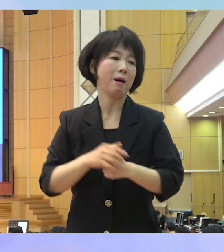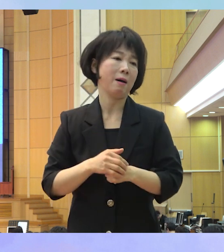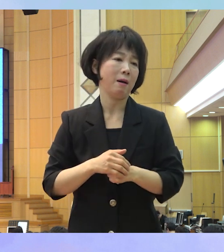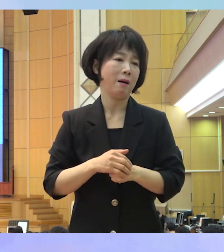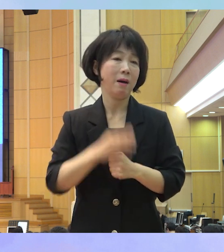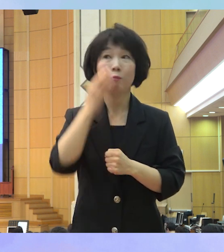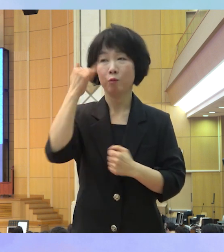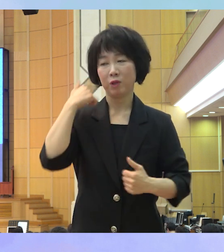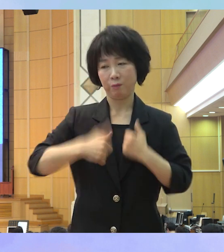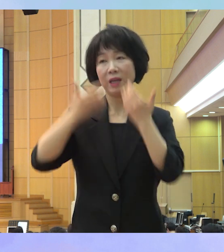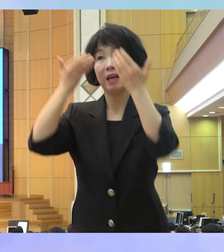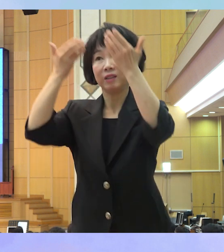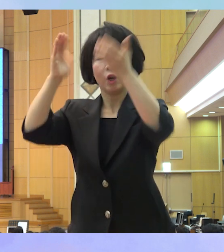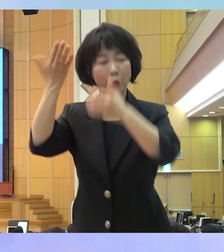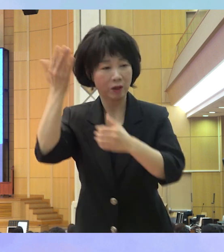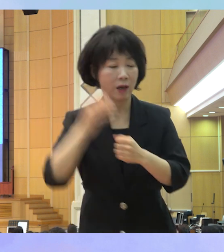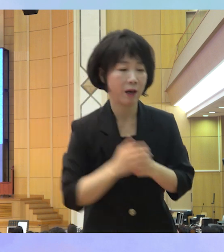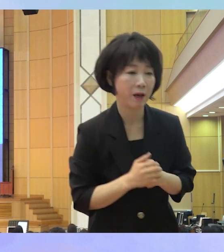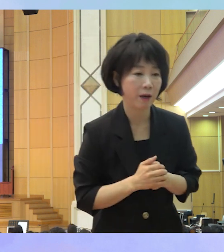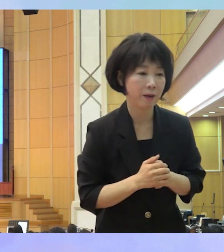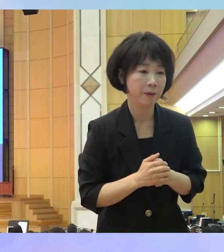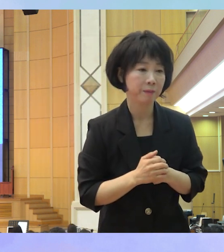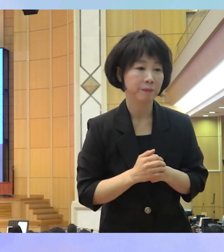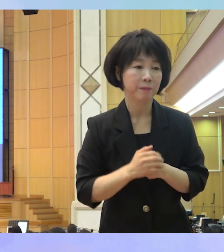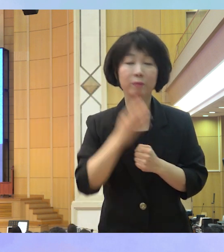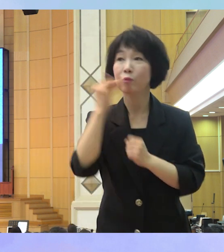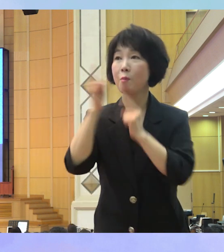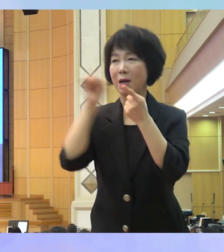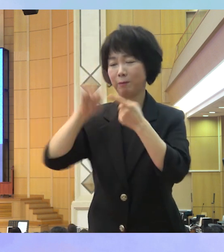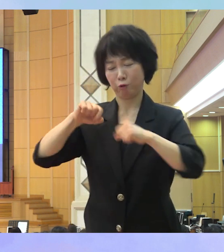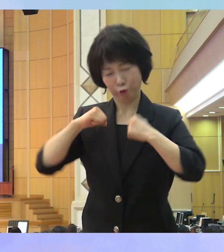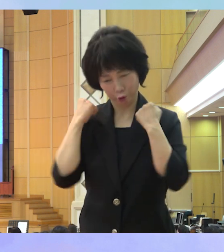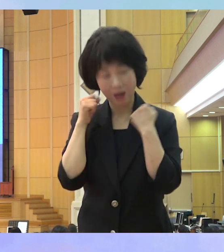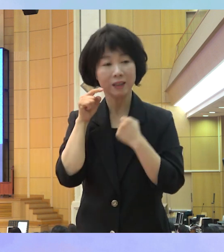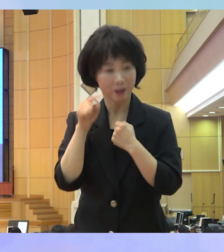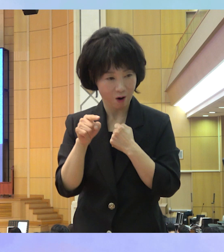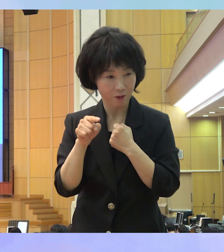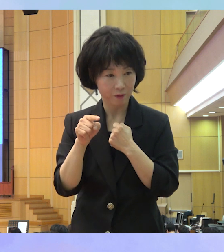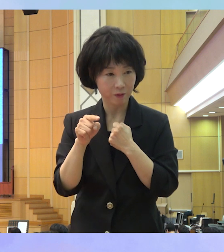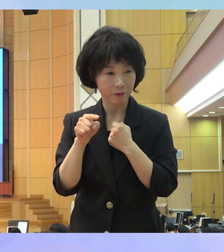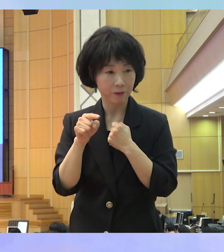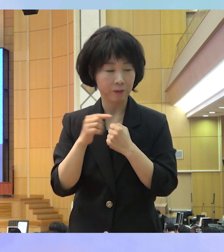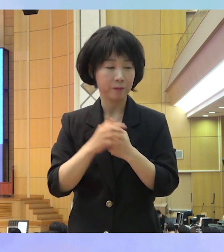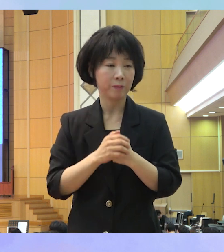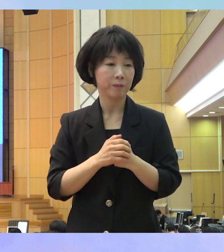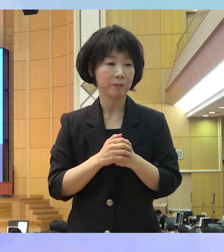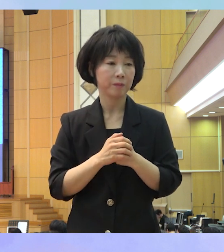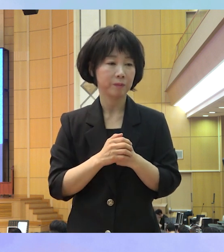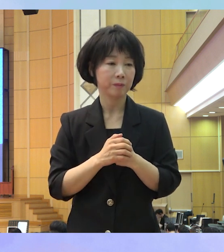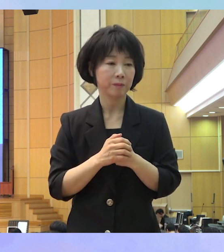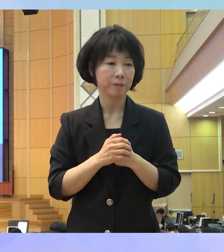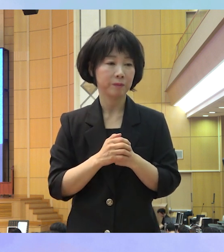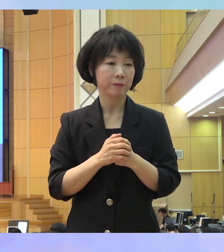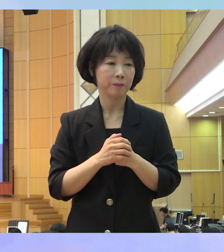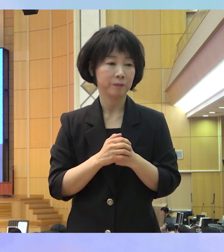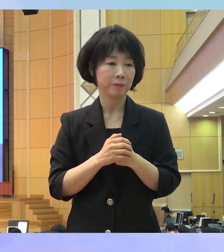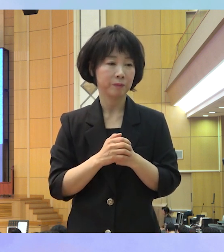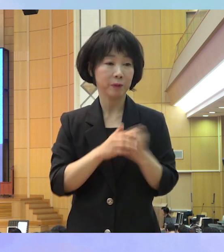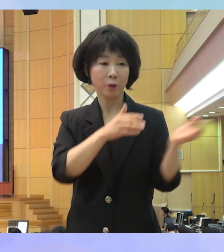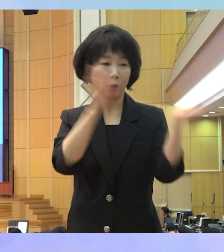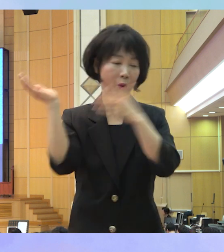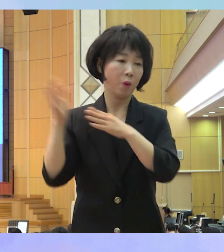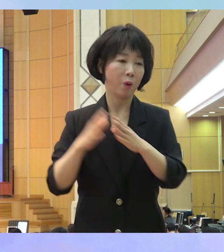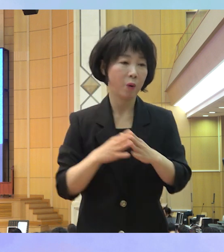부모님을 기쁘게 해드려야 된다고 했는데 우리가 부모님 말씀에 순종하는 거, 그게 부모님께 기쁨을 드리는